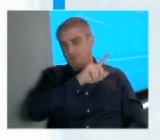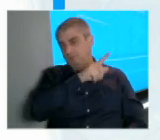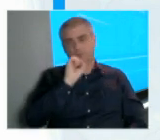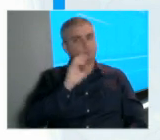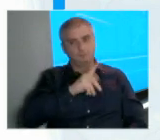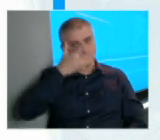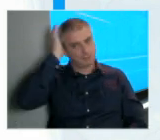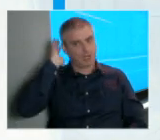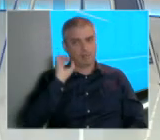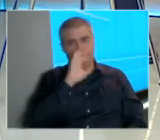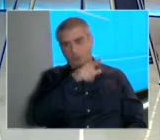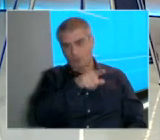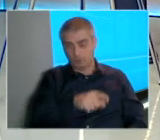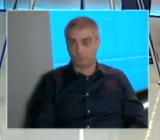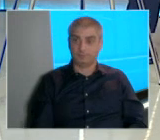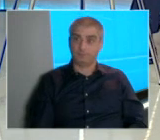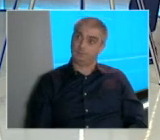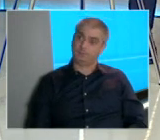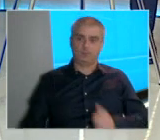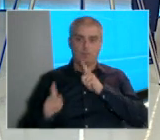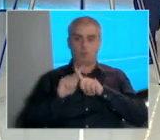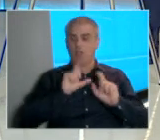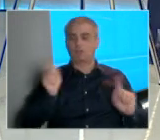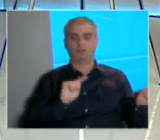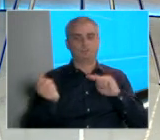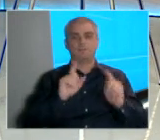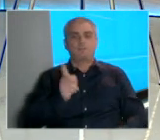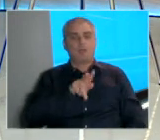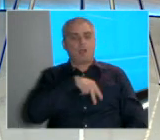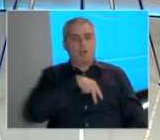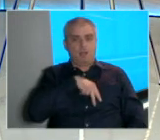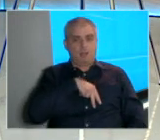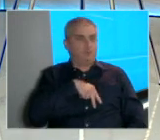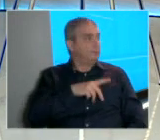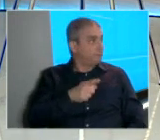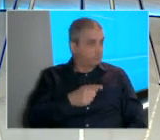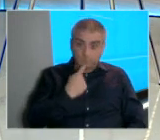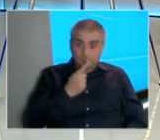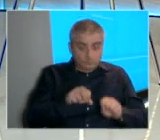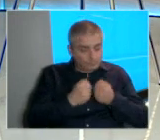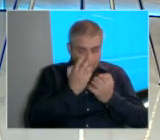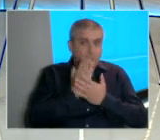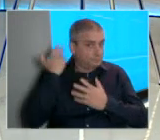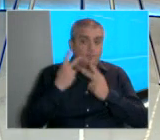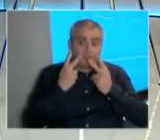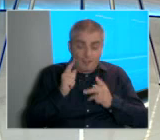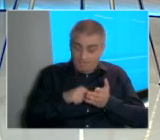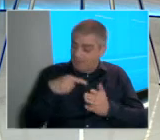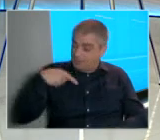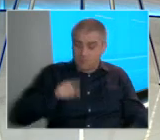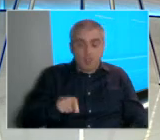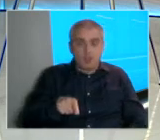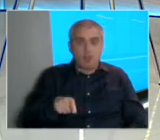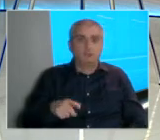שנשלח על ידי יאיר לפיד. ככה יש פה שהוא האשמה הדדית, מי אחראי לאי העברת הכספים הזאת. אגב, צריך לומר, זה משבר שנפטר, אבל בינואר